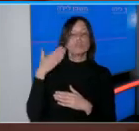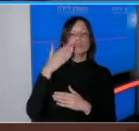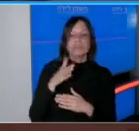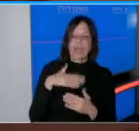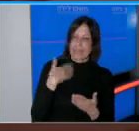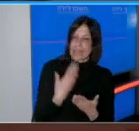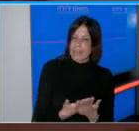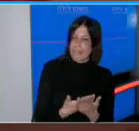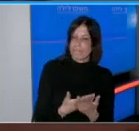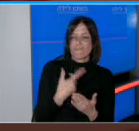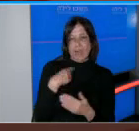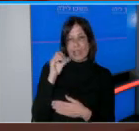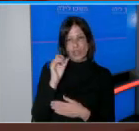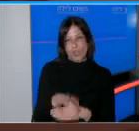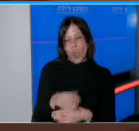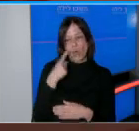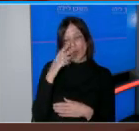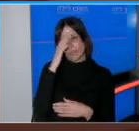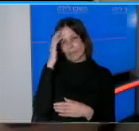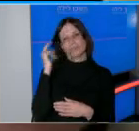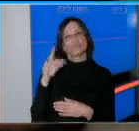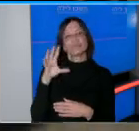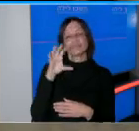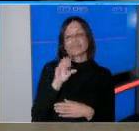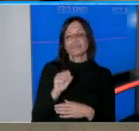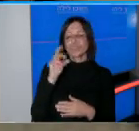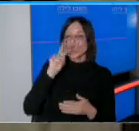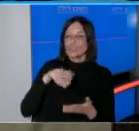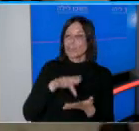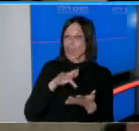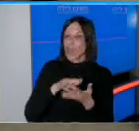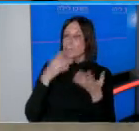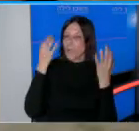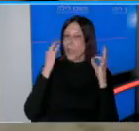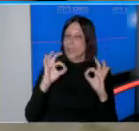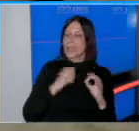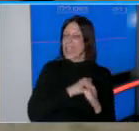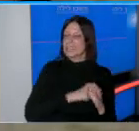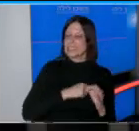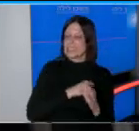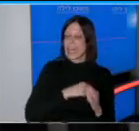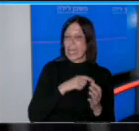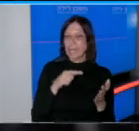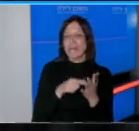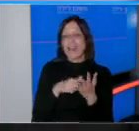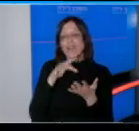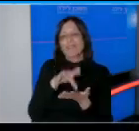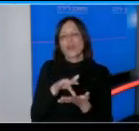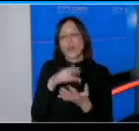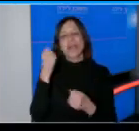ולתרום. אני בהחלט רואה שזה תפס מקום מכובד, לצערי, בשל המקום הקשה כל